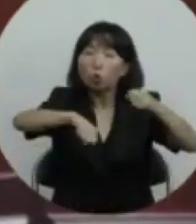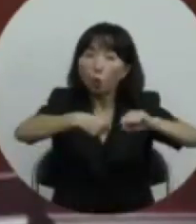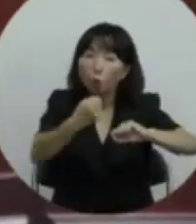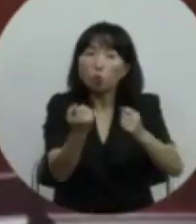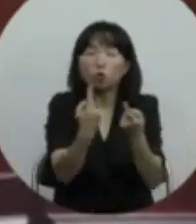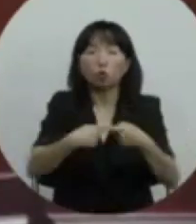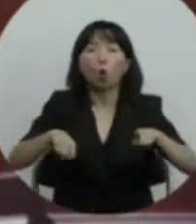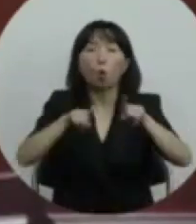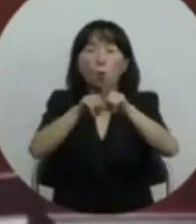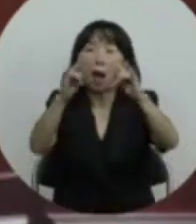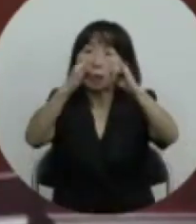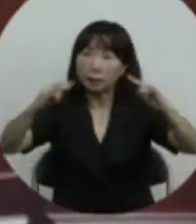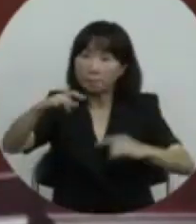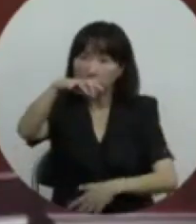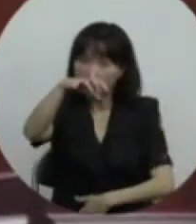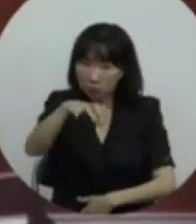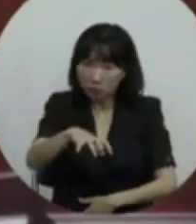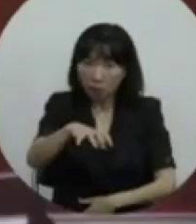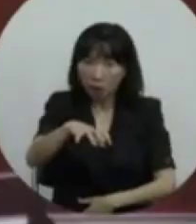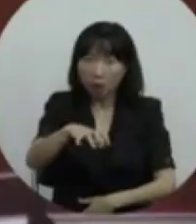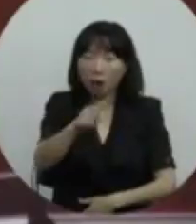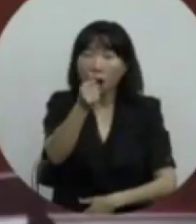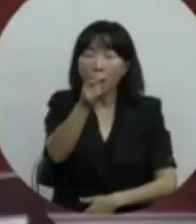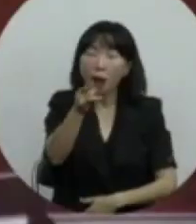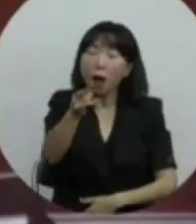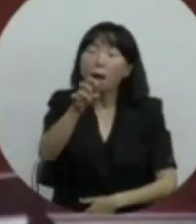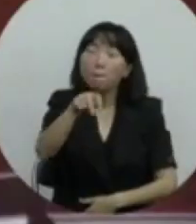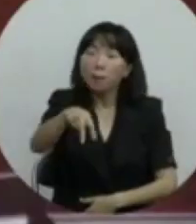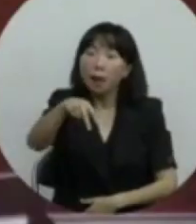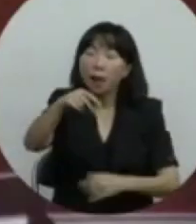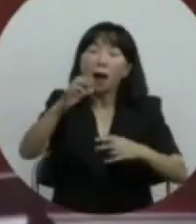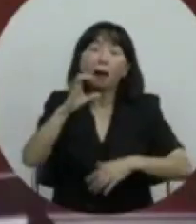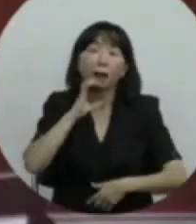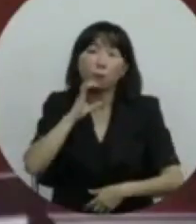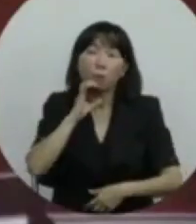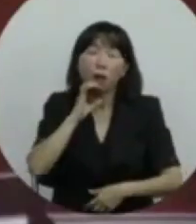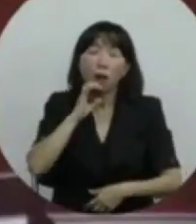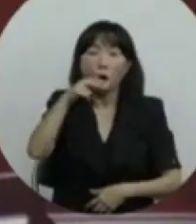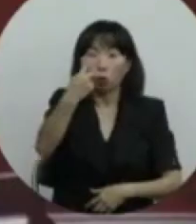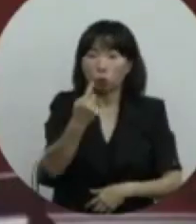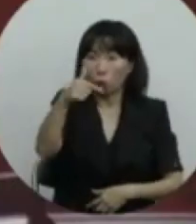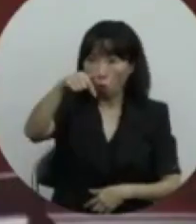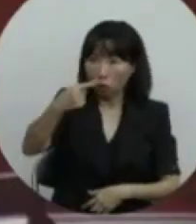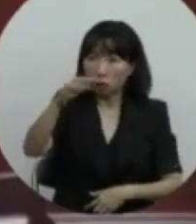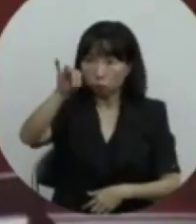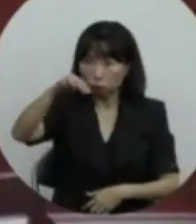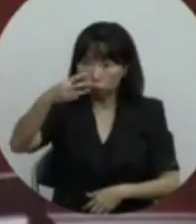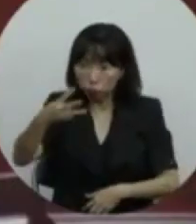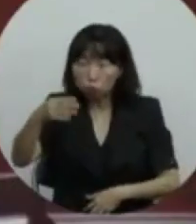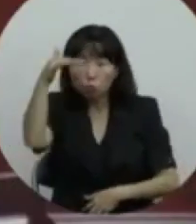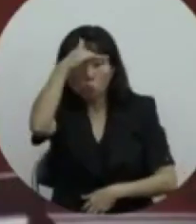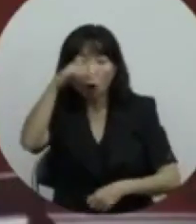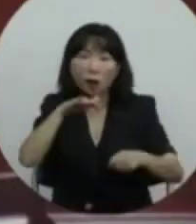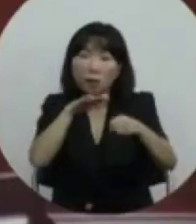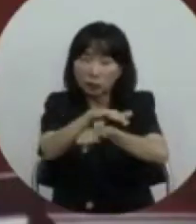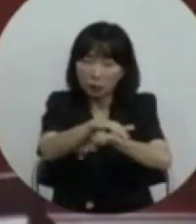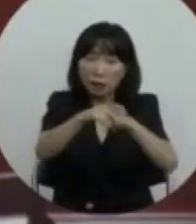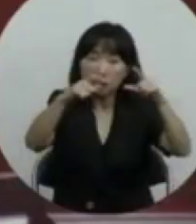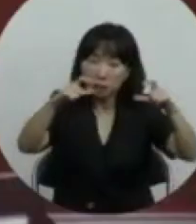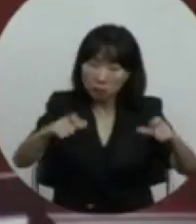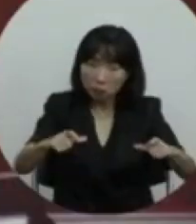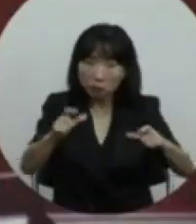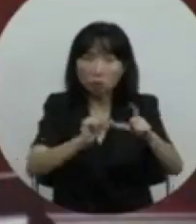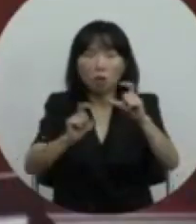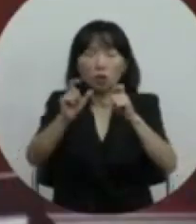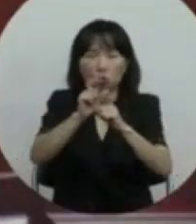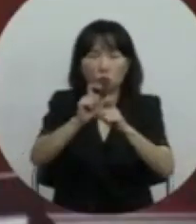동반 캠핑장, 펫 카페, 도구풀 등 관광형 테마파크를 조성해 지역에